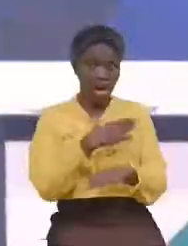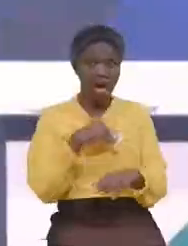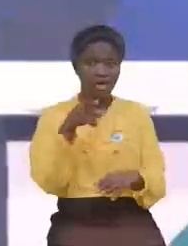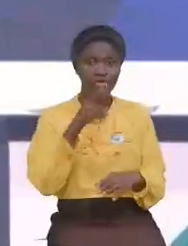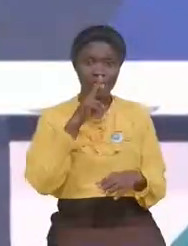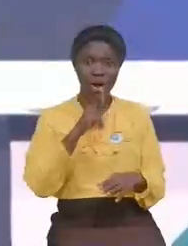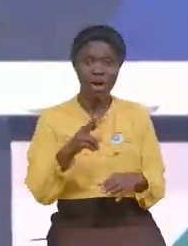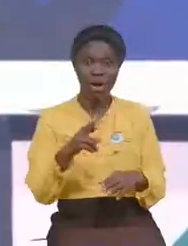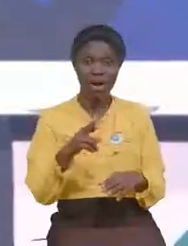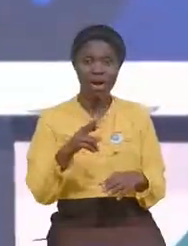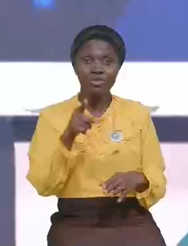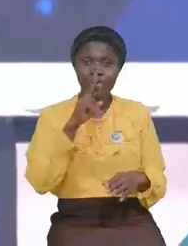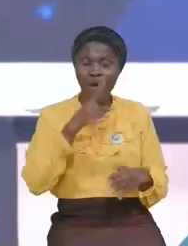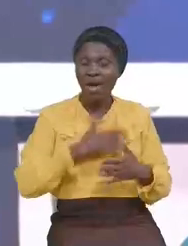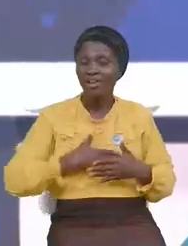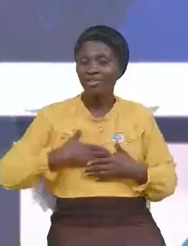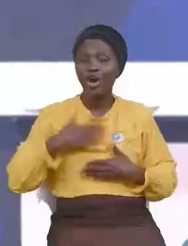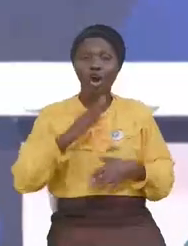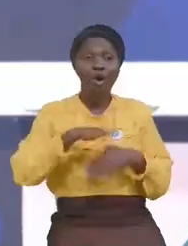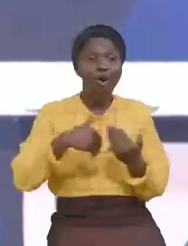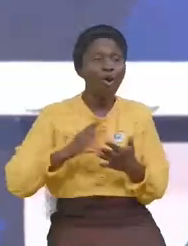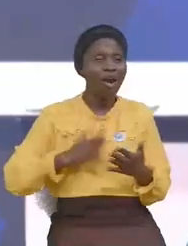et tu as joui